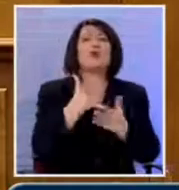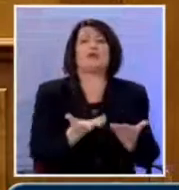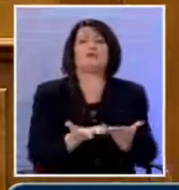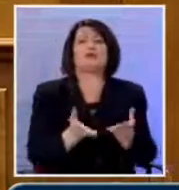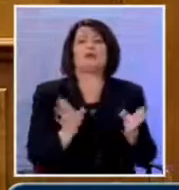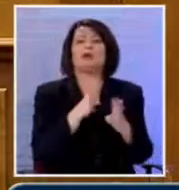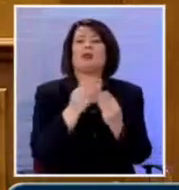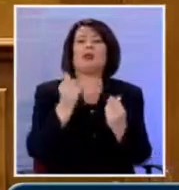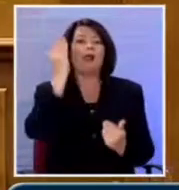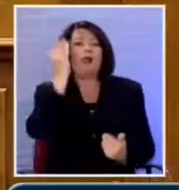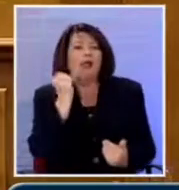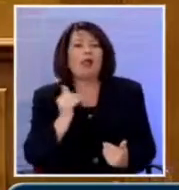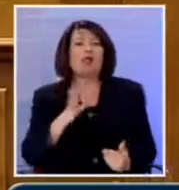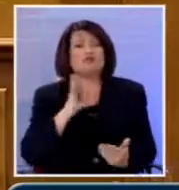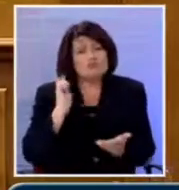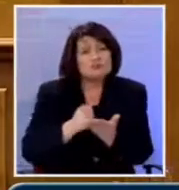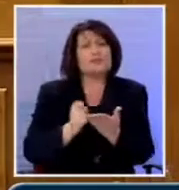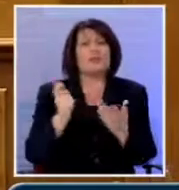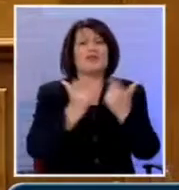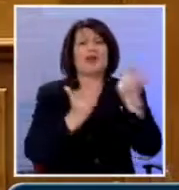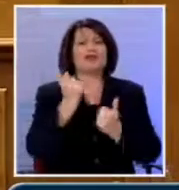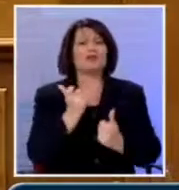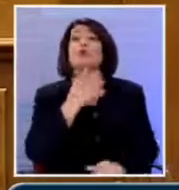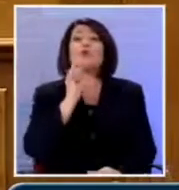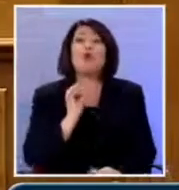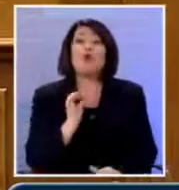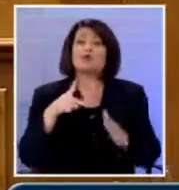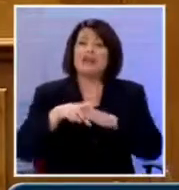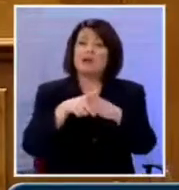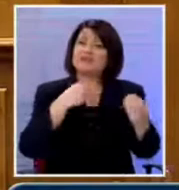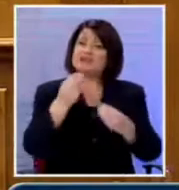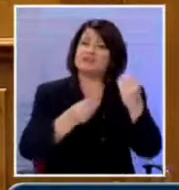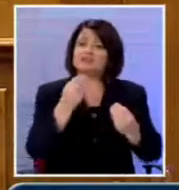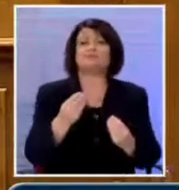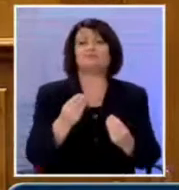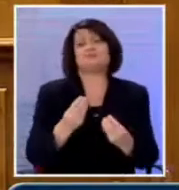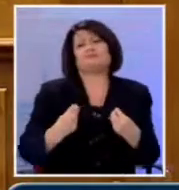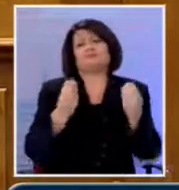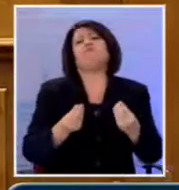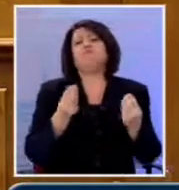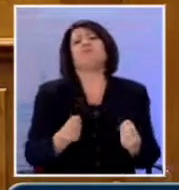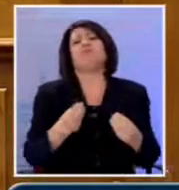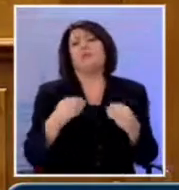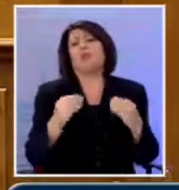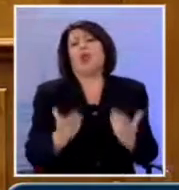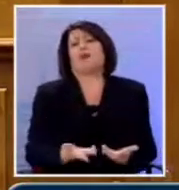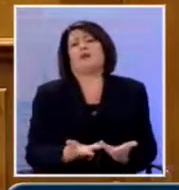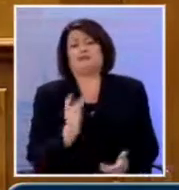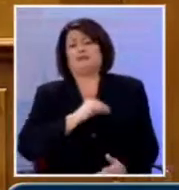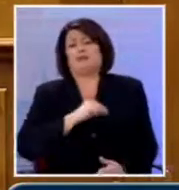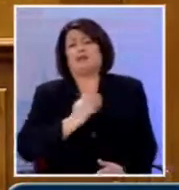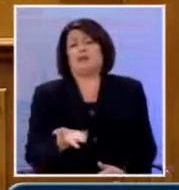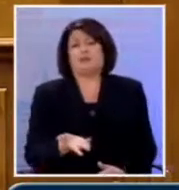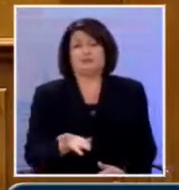επαναλαμβάνω, για να πουλάνε τα βιομηχανικά τους προϊόντα, για